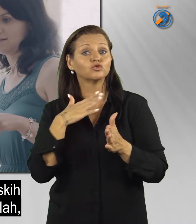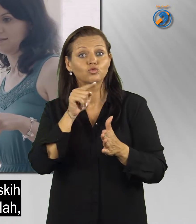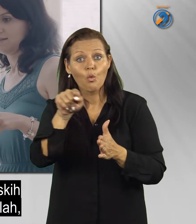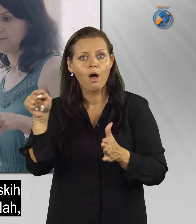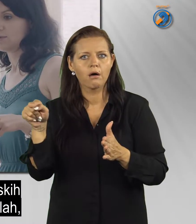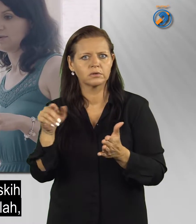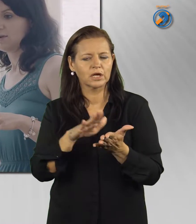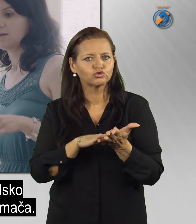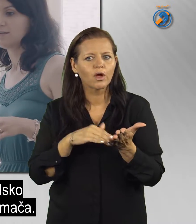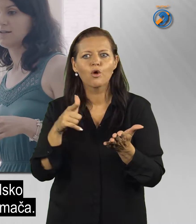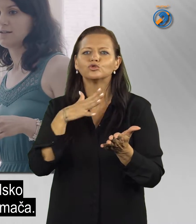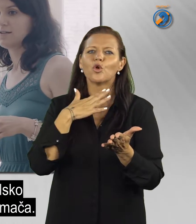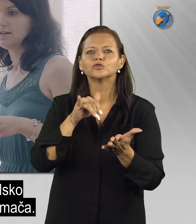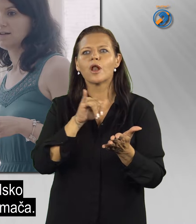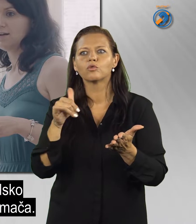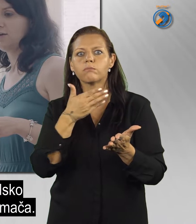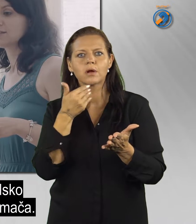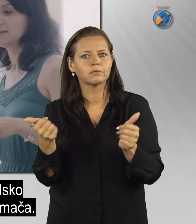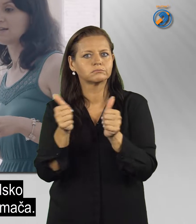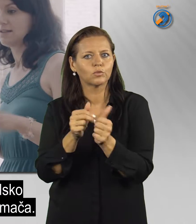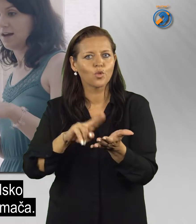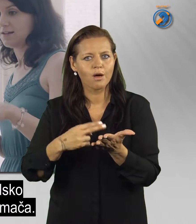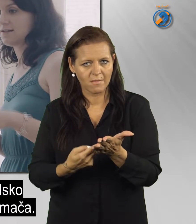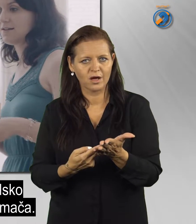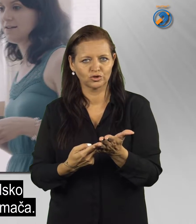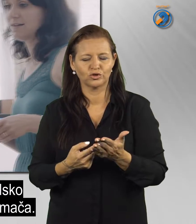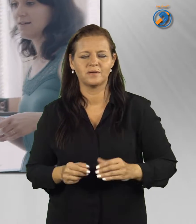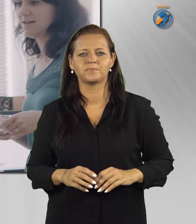začela šolsko leto brez tolmača.